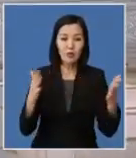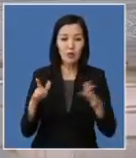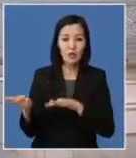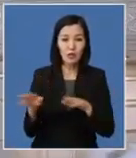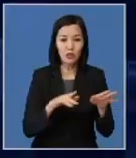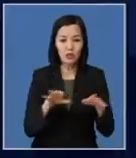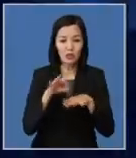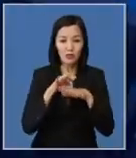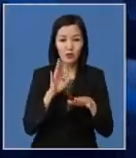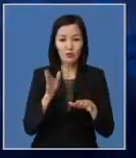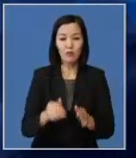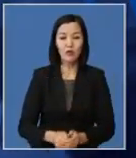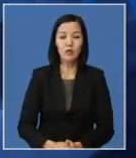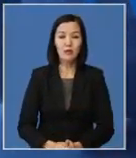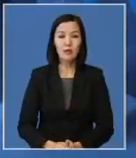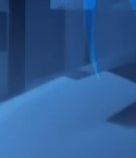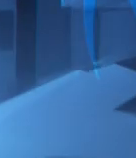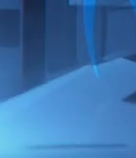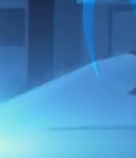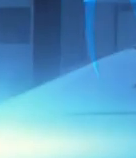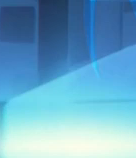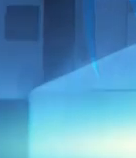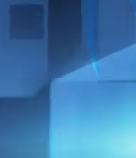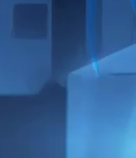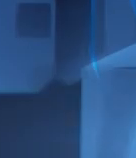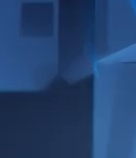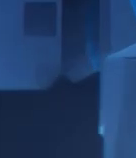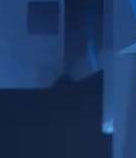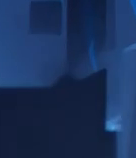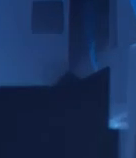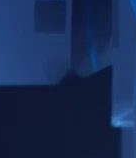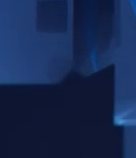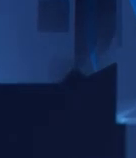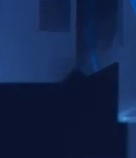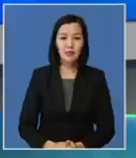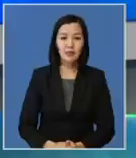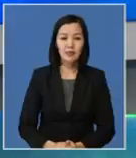іс-шаралар өткізгелі отыр. Гүлжанат Мақұлжанова, Абзал Нөсепов, Жетісу телеарнасы.